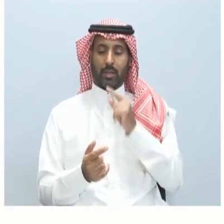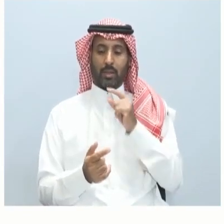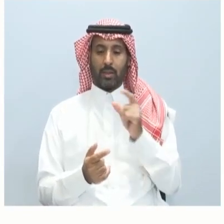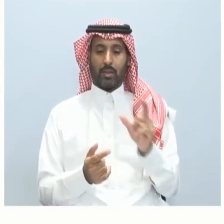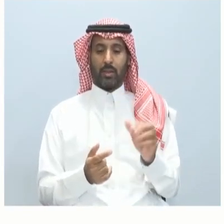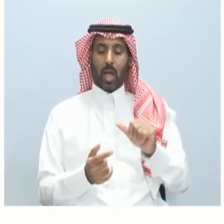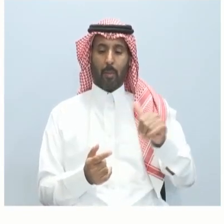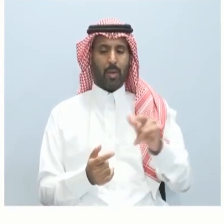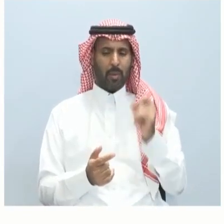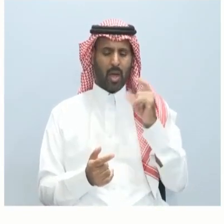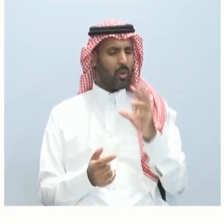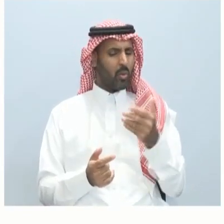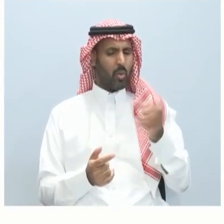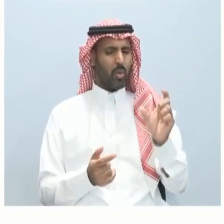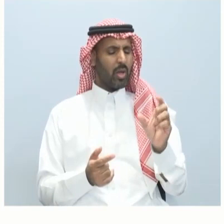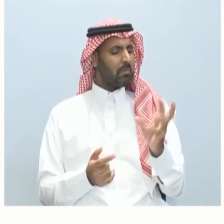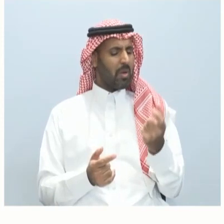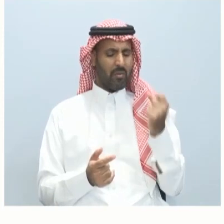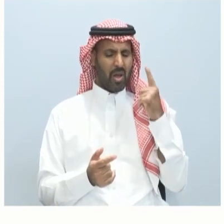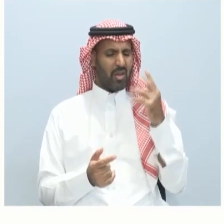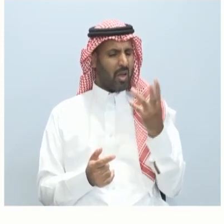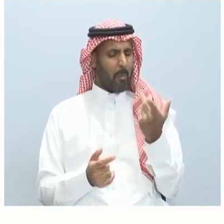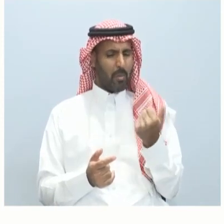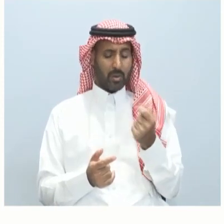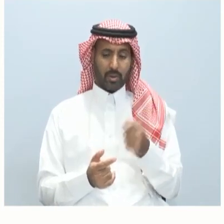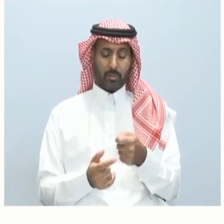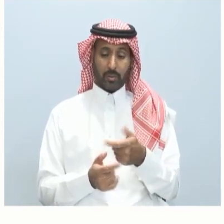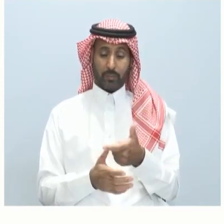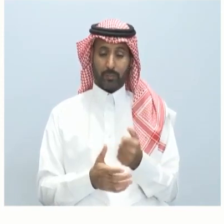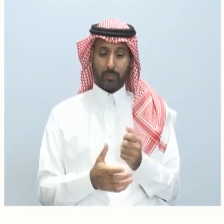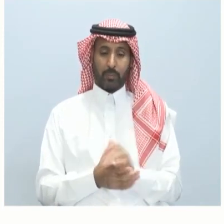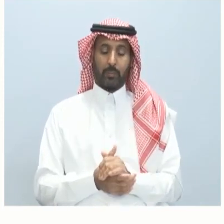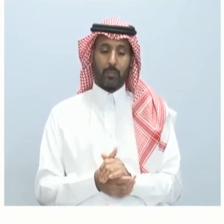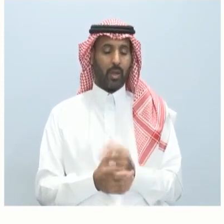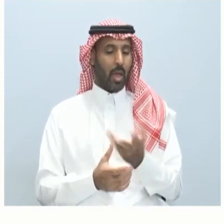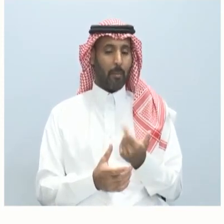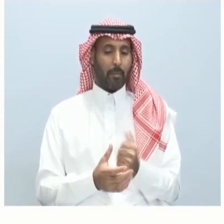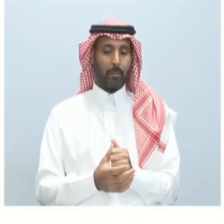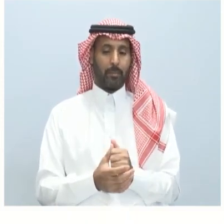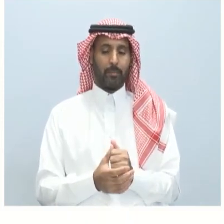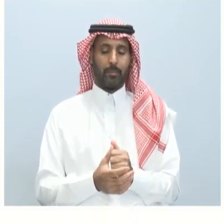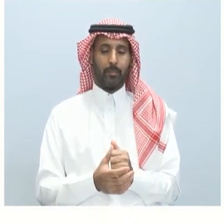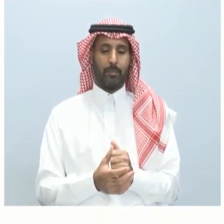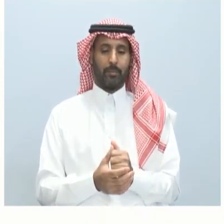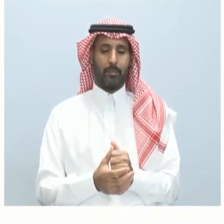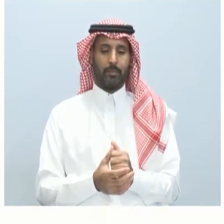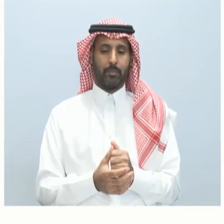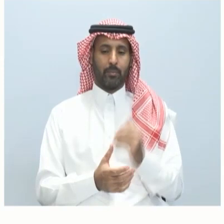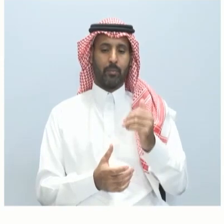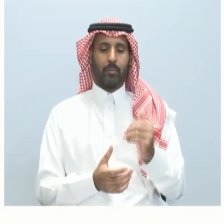مجهول فاي العبارات ه الاتيه تمثل عدد الريالات مع سامي